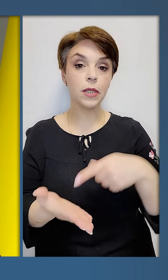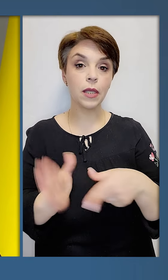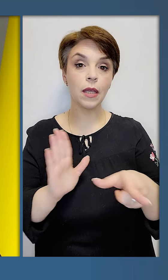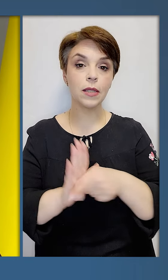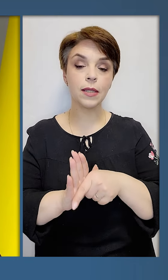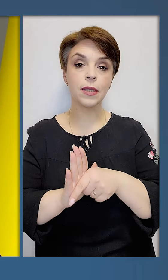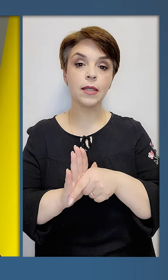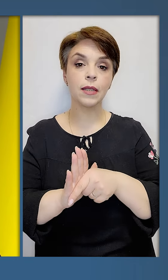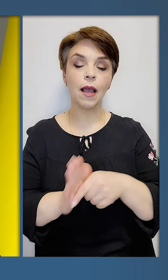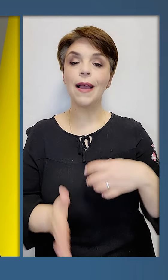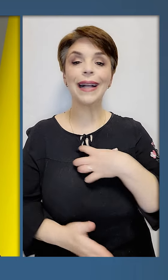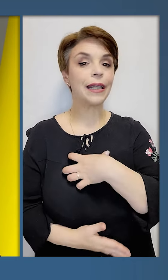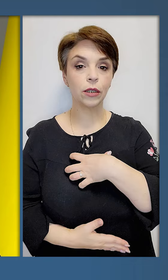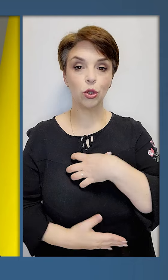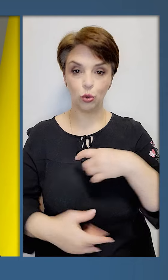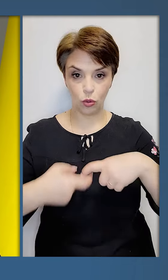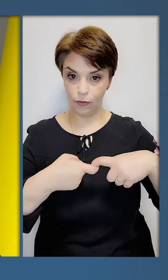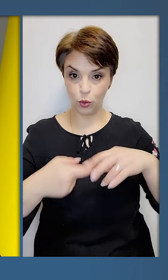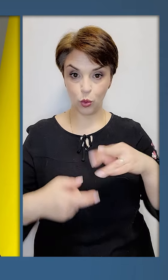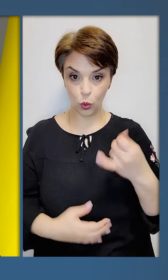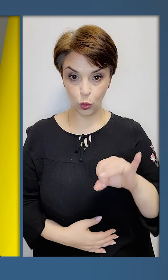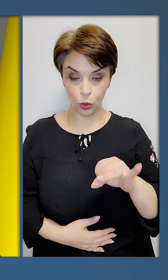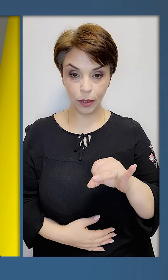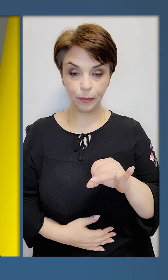міста з критичною інфраструктурою.